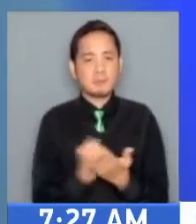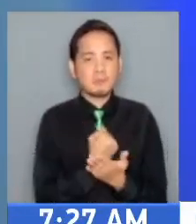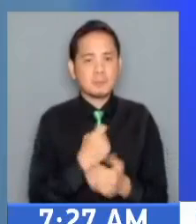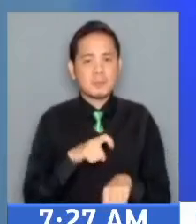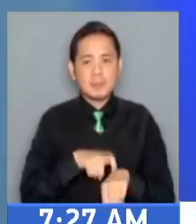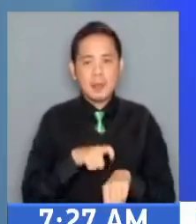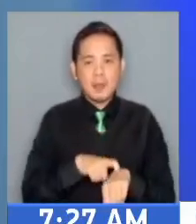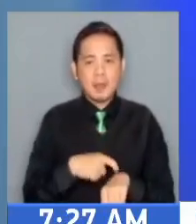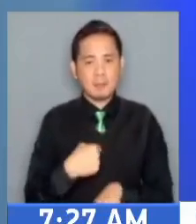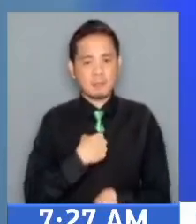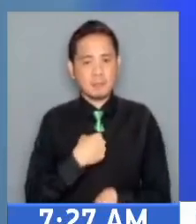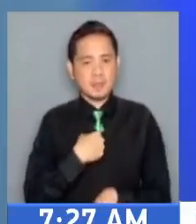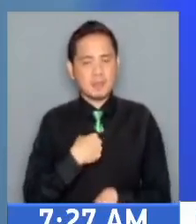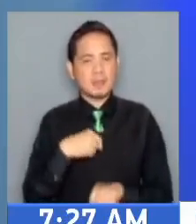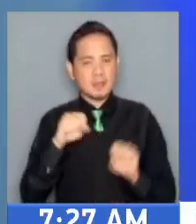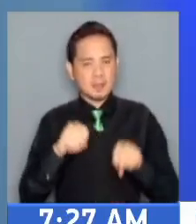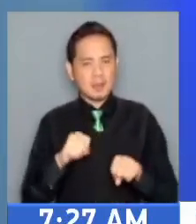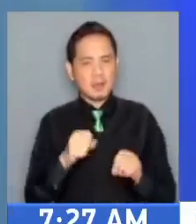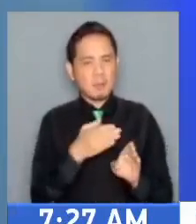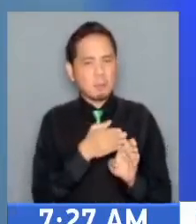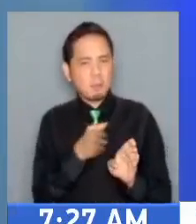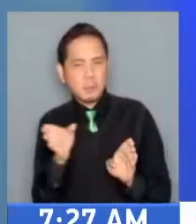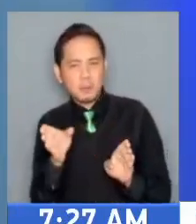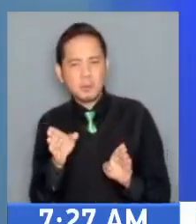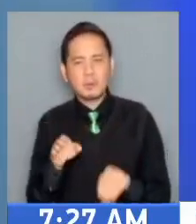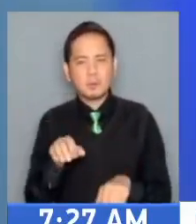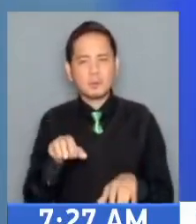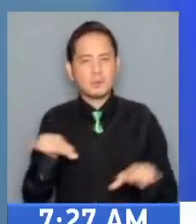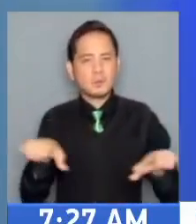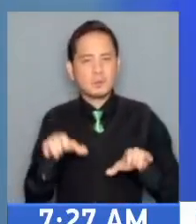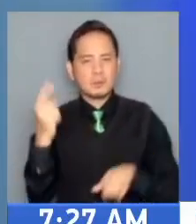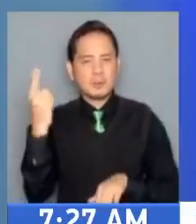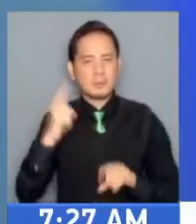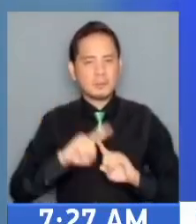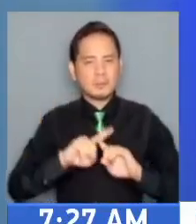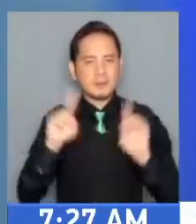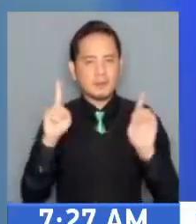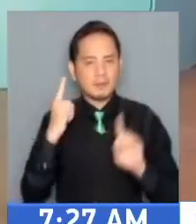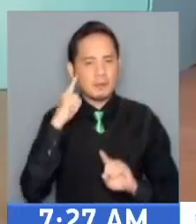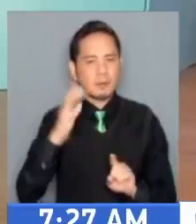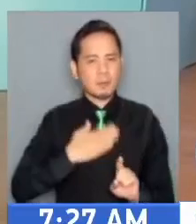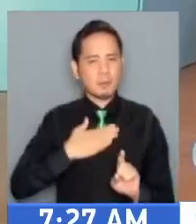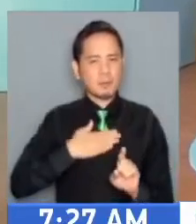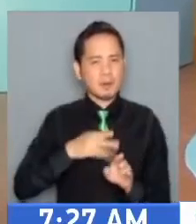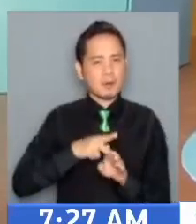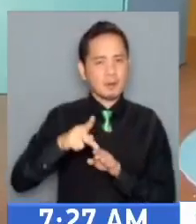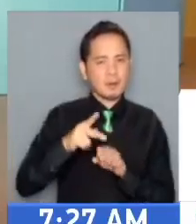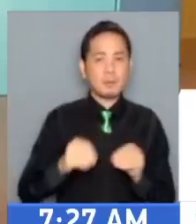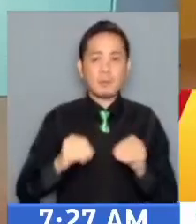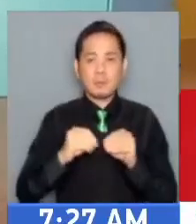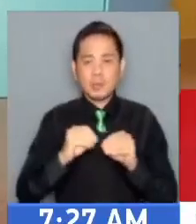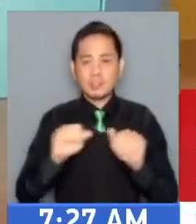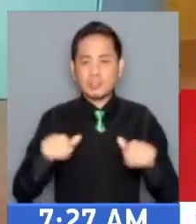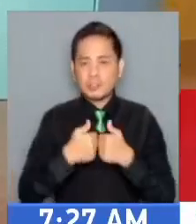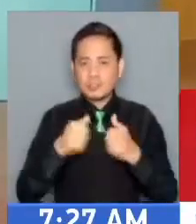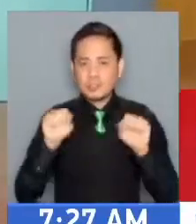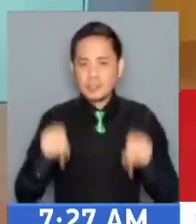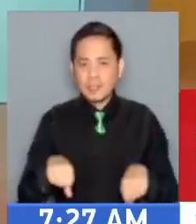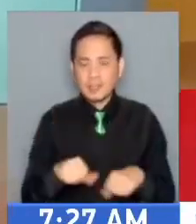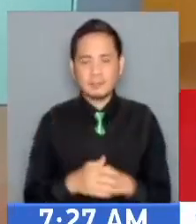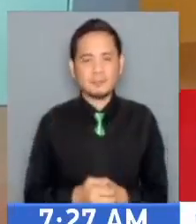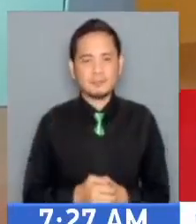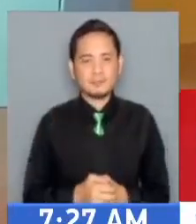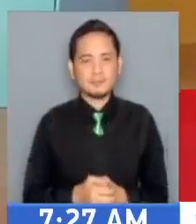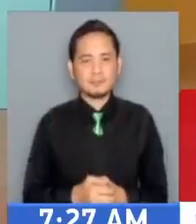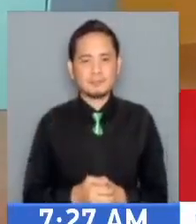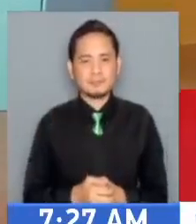mag-iba yung takbo ng karera ko, mag-iba yung mga ginagawa ko, mas ma-challenge ako. Sabi ni Joshua, malayo sa